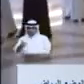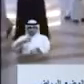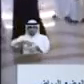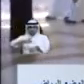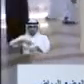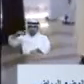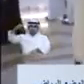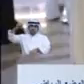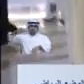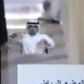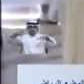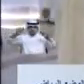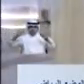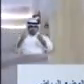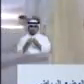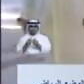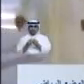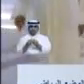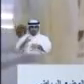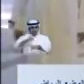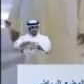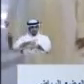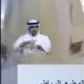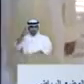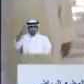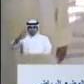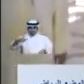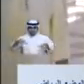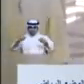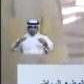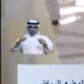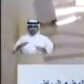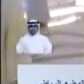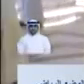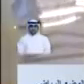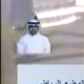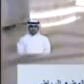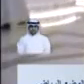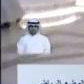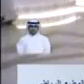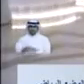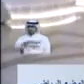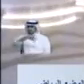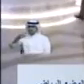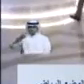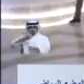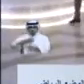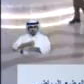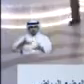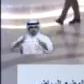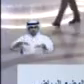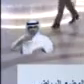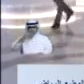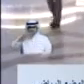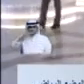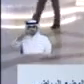واصلنا الجلسة دون أن تلتزم بالمدة المحددة وهو الساعة 2 الظهر، حتى انتهينا من جميع اللجان والحمد